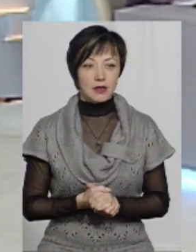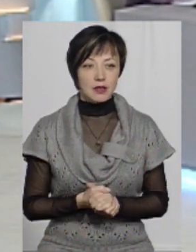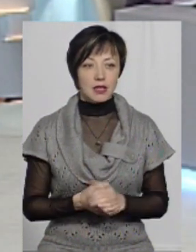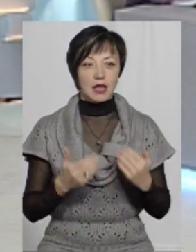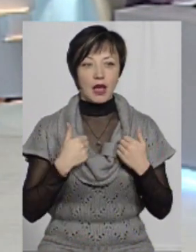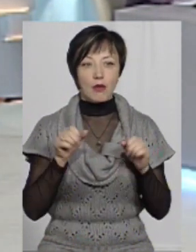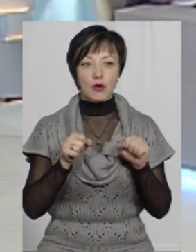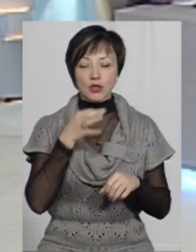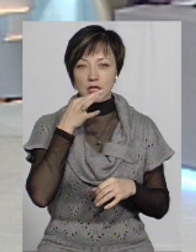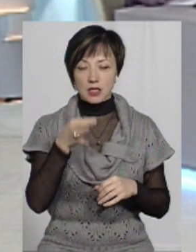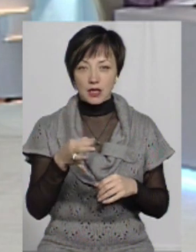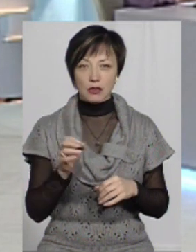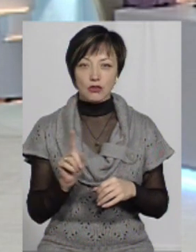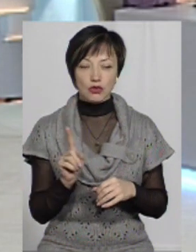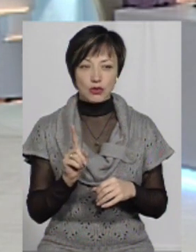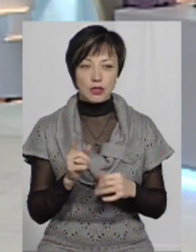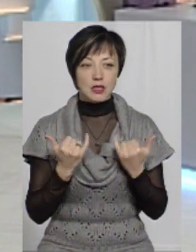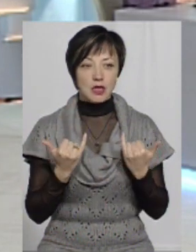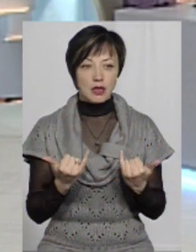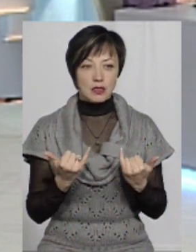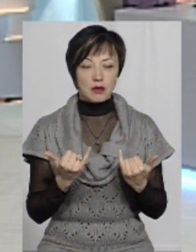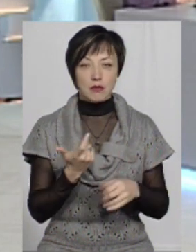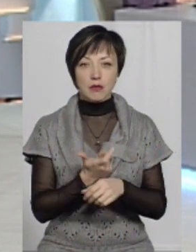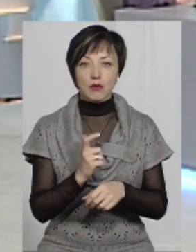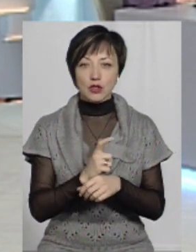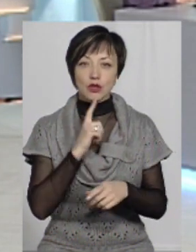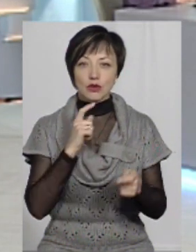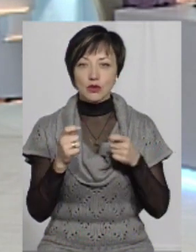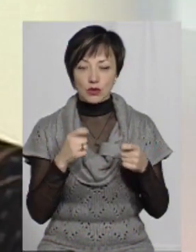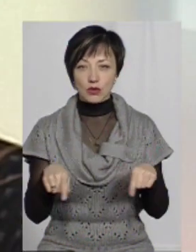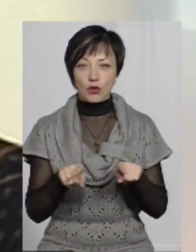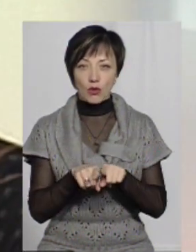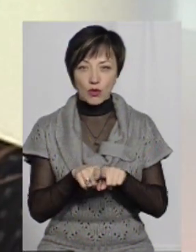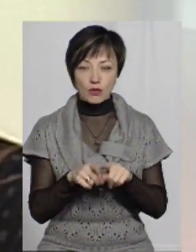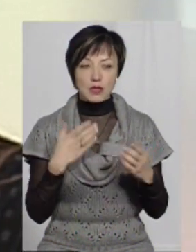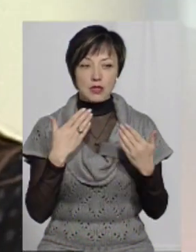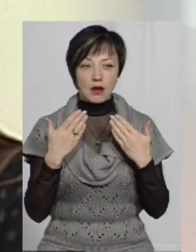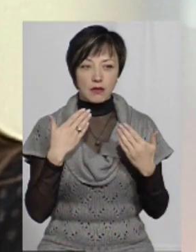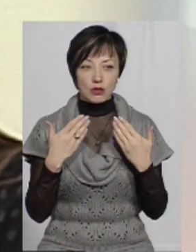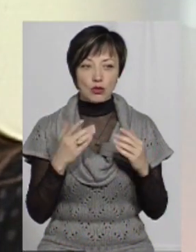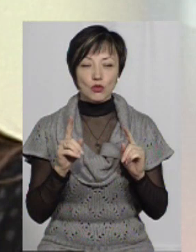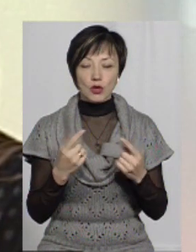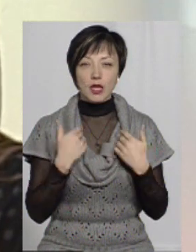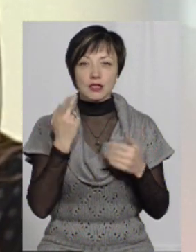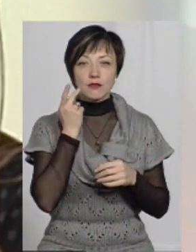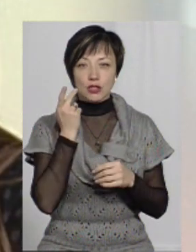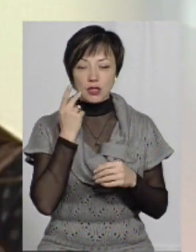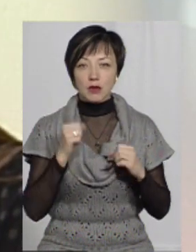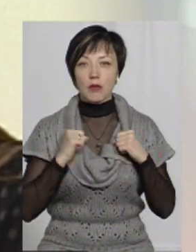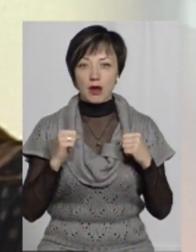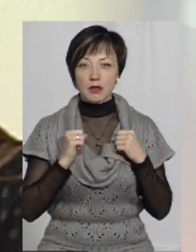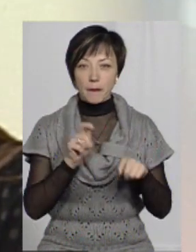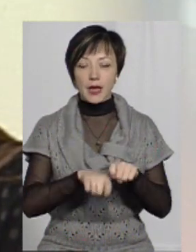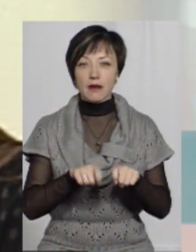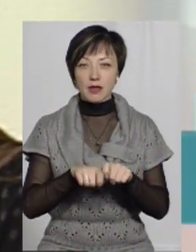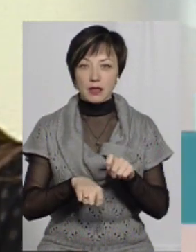Я можу сказати, що зараз я більше з осторогою до такого ставлюся, тому я завжди